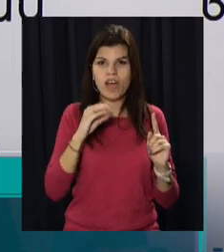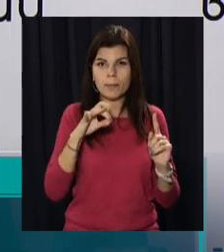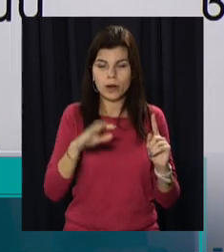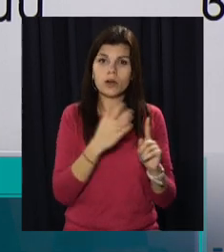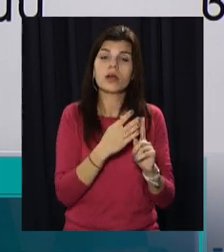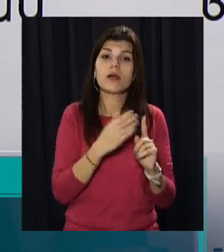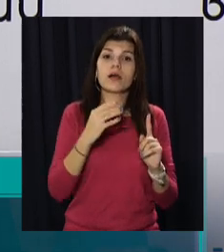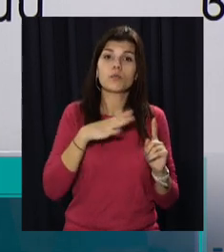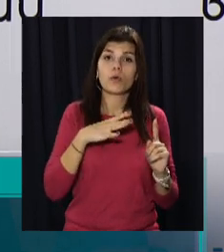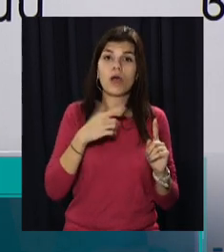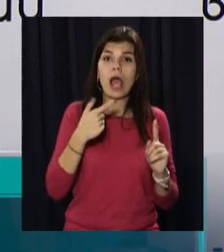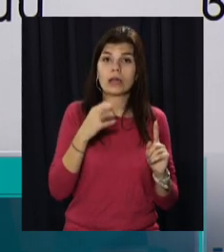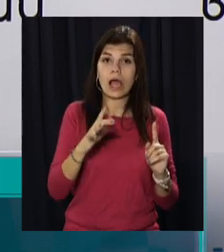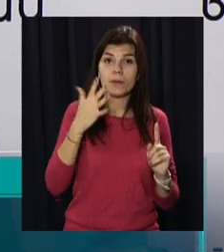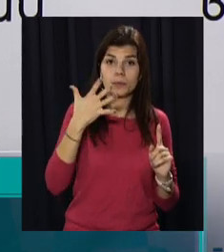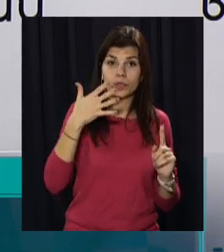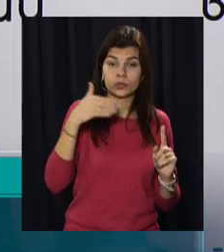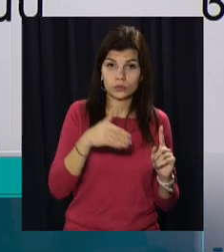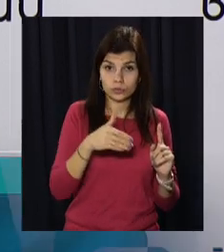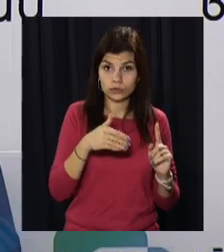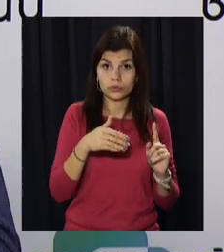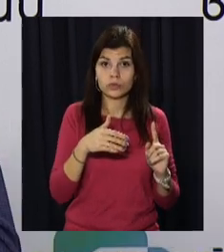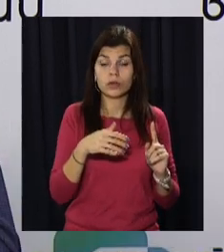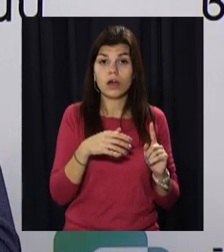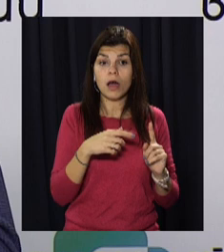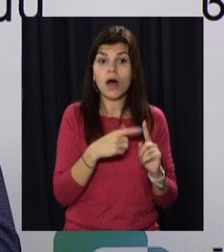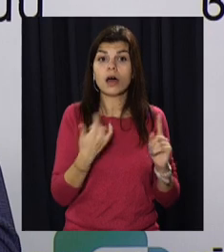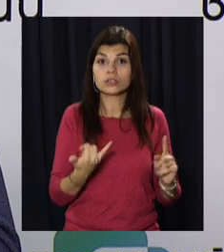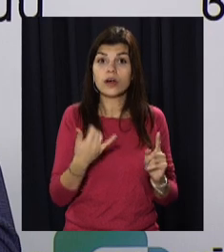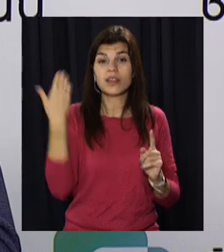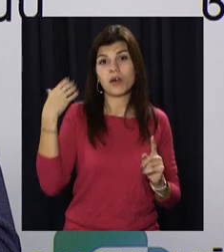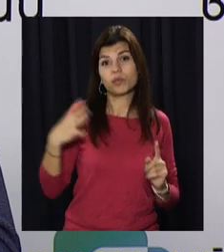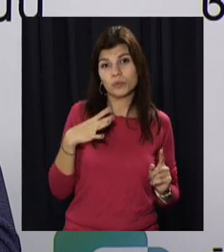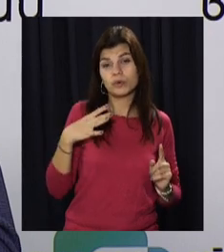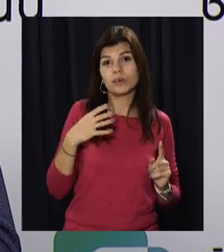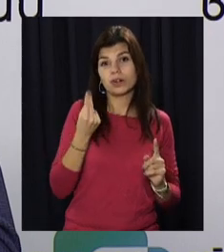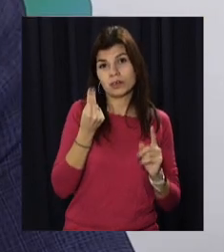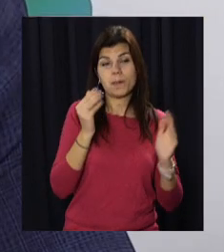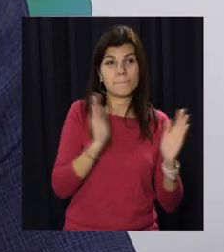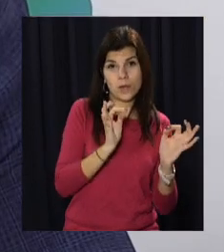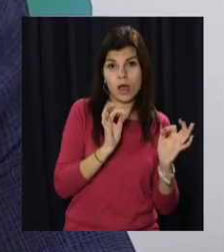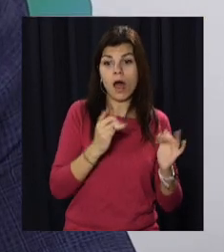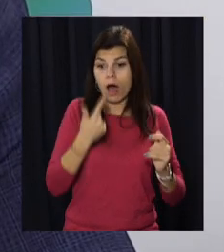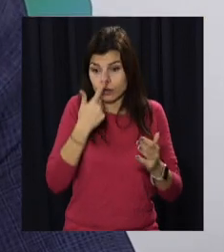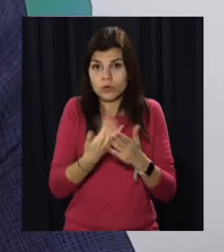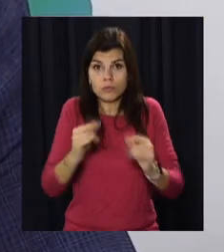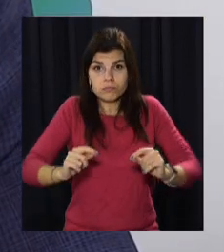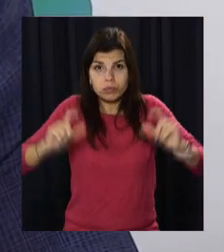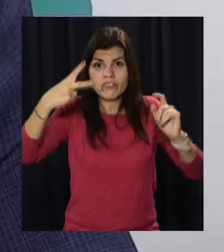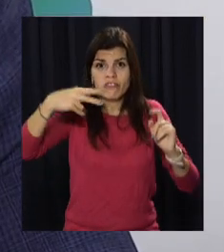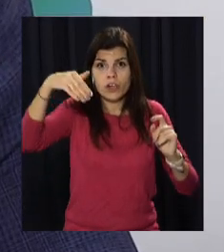тисячі, 5 тисяч в рік, то зараз він вимушений буде платити 20 тисяч у рік. Тому сьогодні повинні